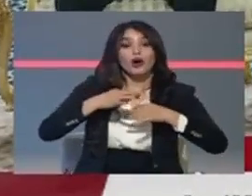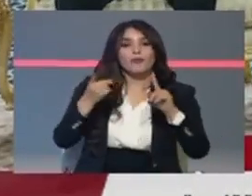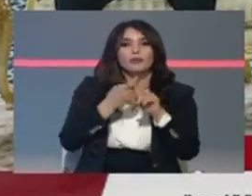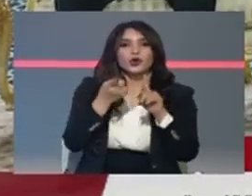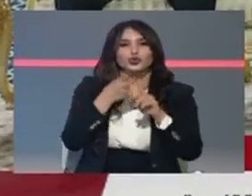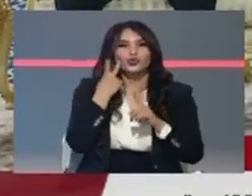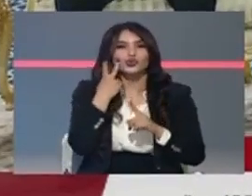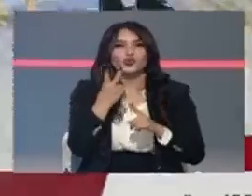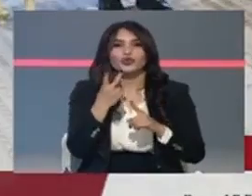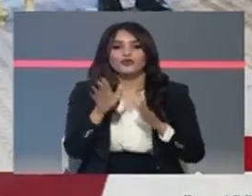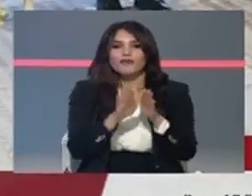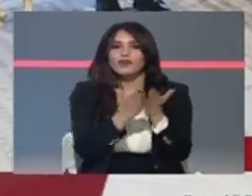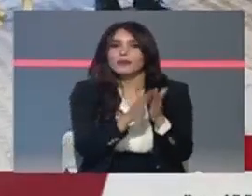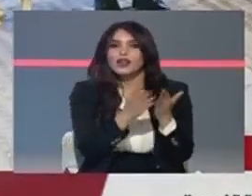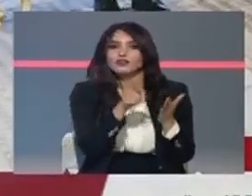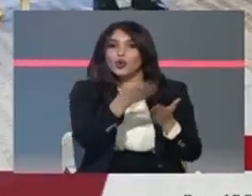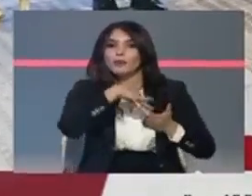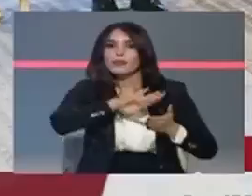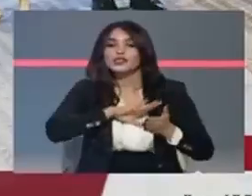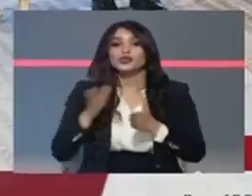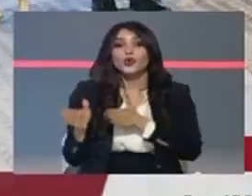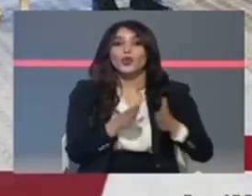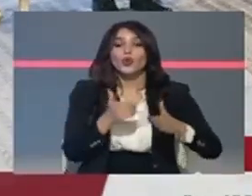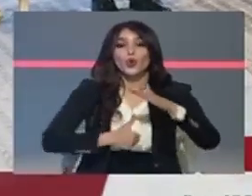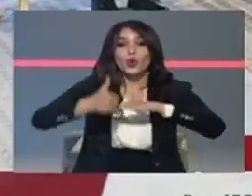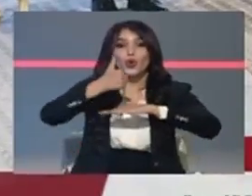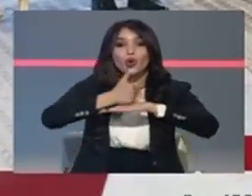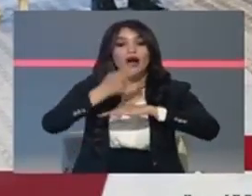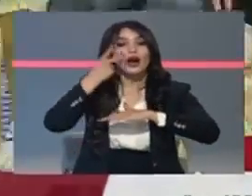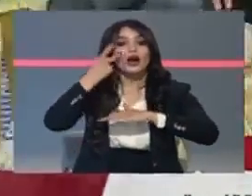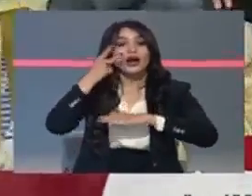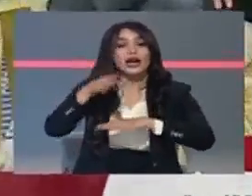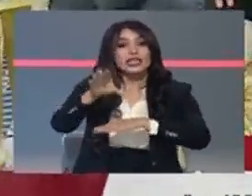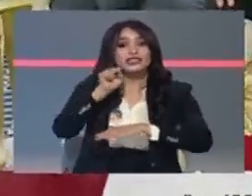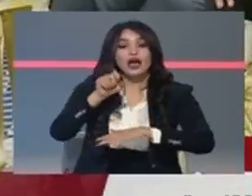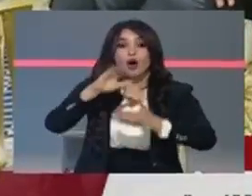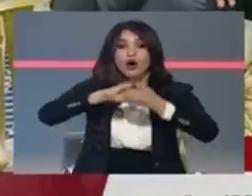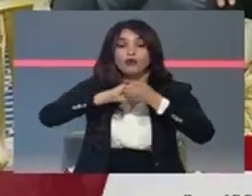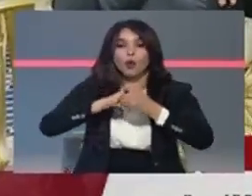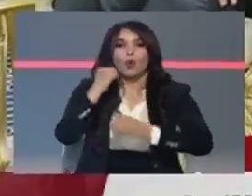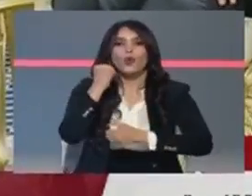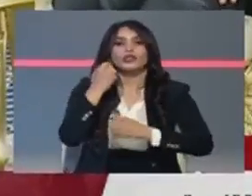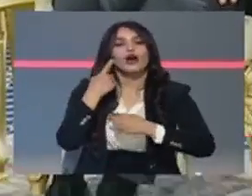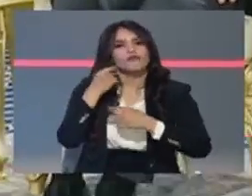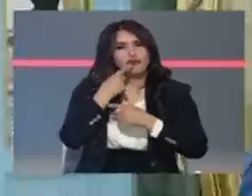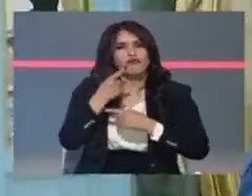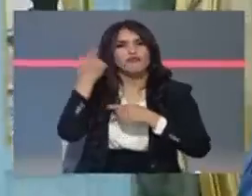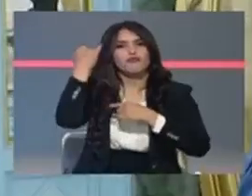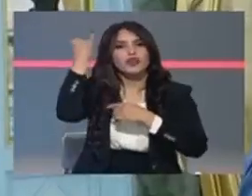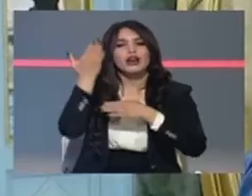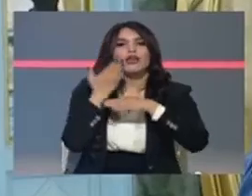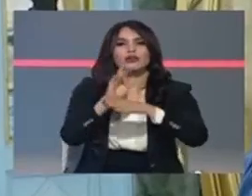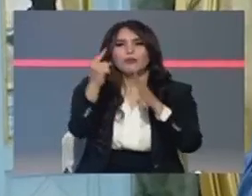يتولى النظر في هذه الملفات. ودعا رئيس الجمهورية الاتحاد إلى أن يكون قوة اقتراح وأن يقدم جملة